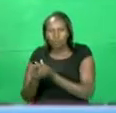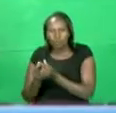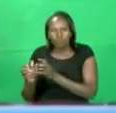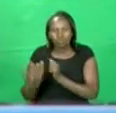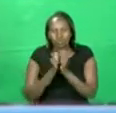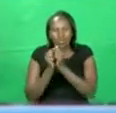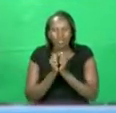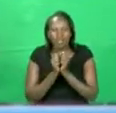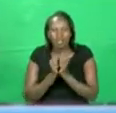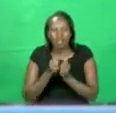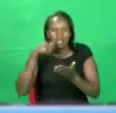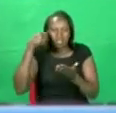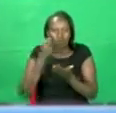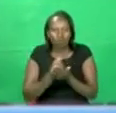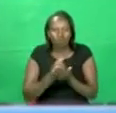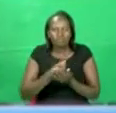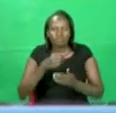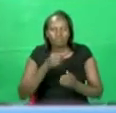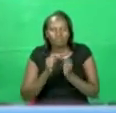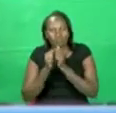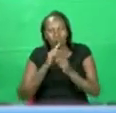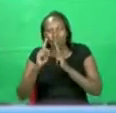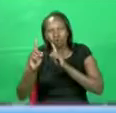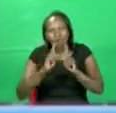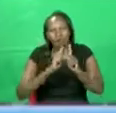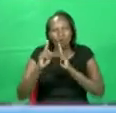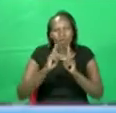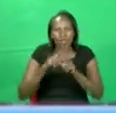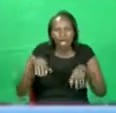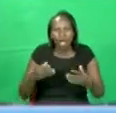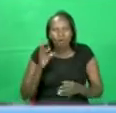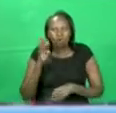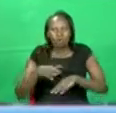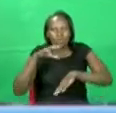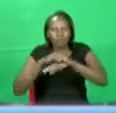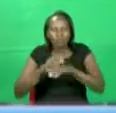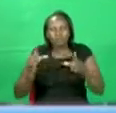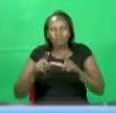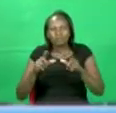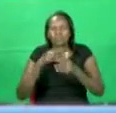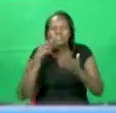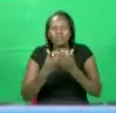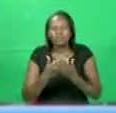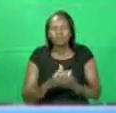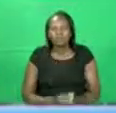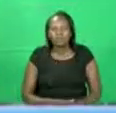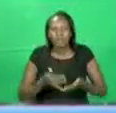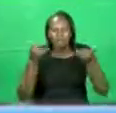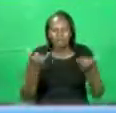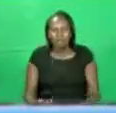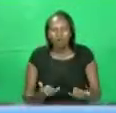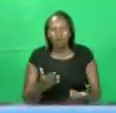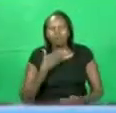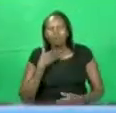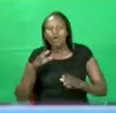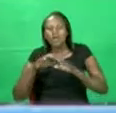pamoja katika ofisi, tujadiliane kuhusu namna ambavyo mtapata stakabadhi za kumiliki ardhi. Asante. Sasa wanataka